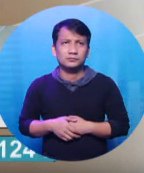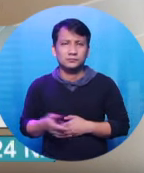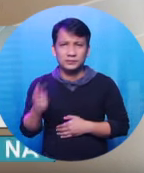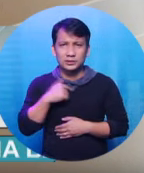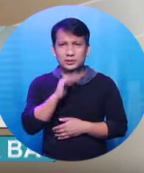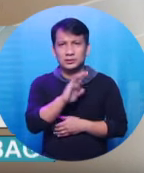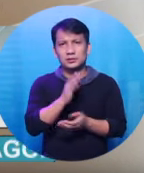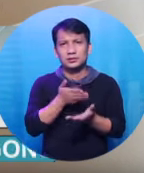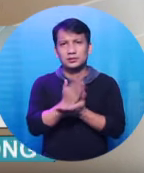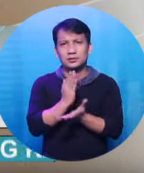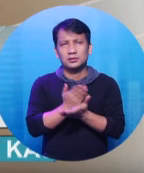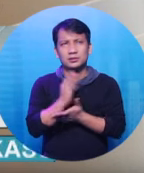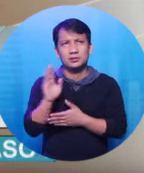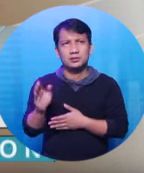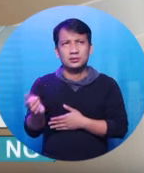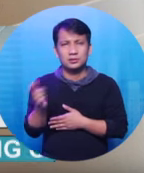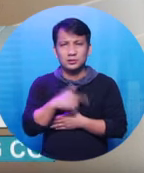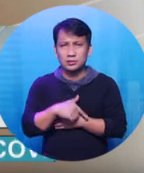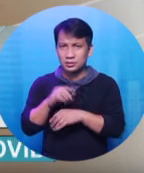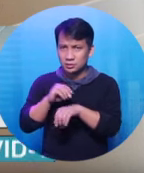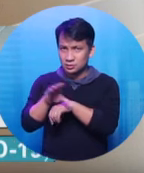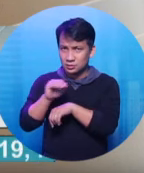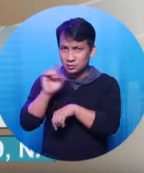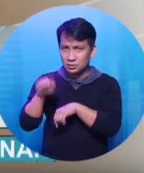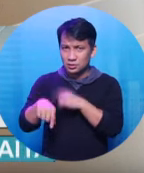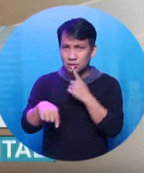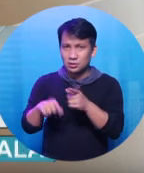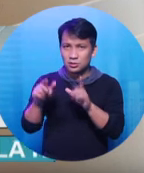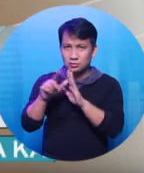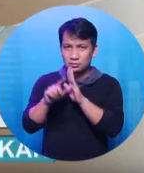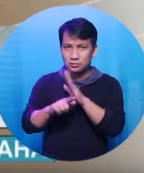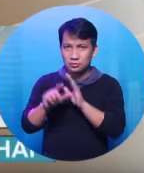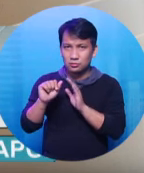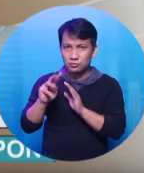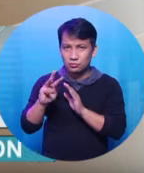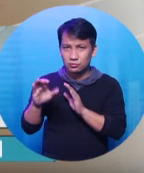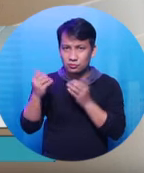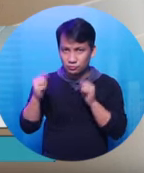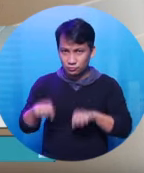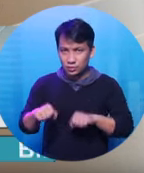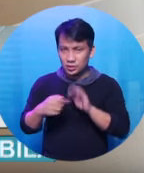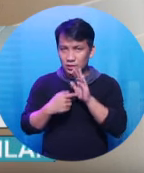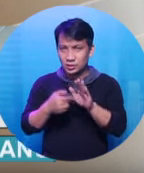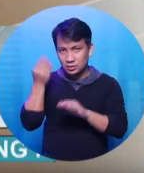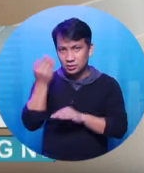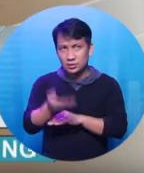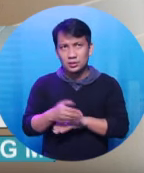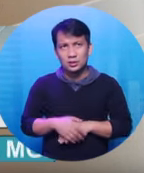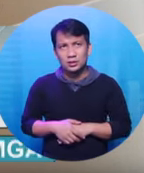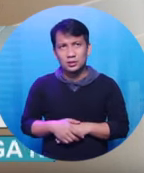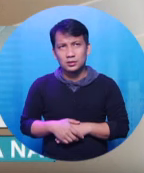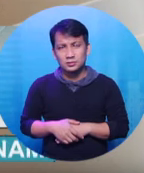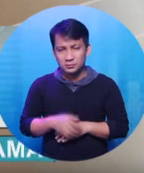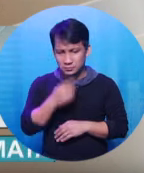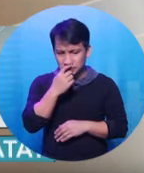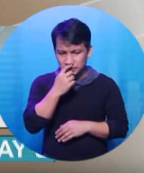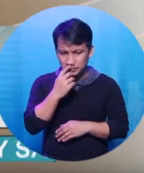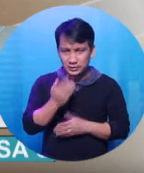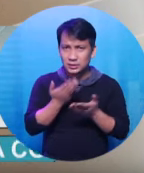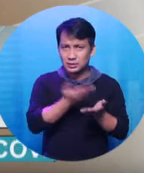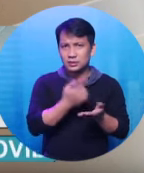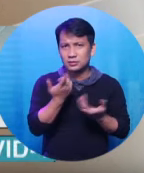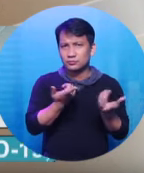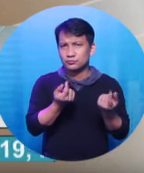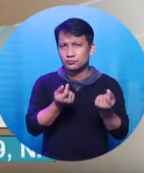niya po yun. Tayo po ay kukonsulta sa lawyer kung anong kasong pwede may isampas sa kanya dito kay Carla, doon sa